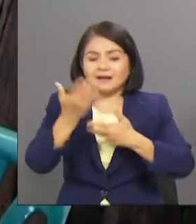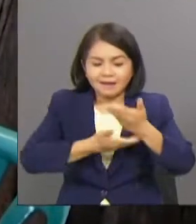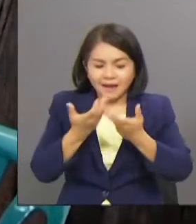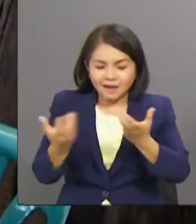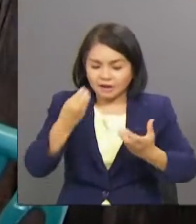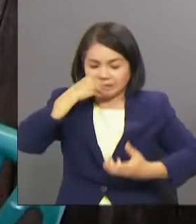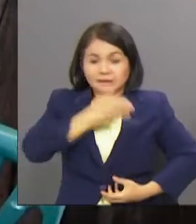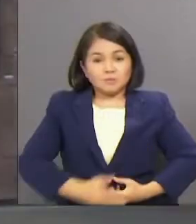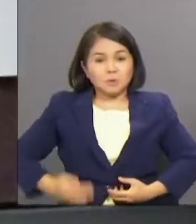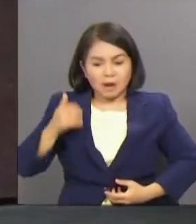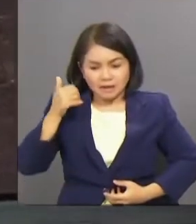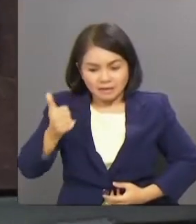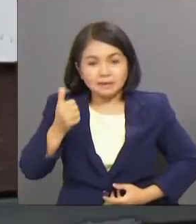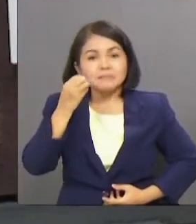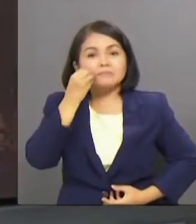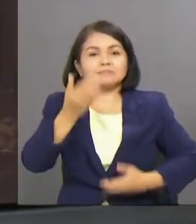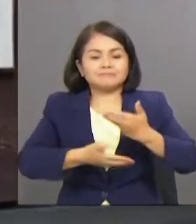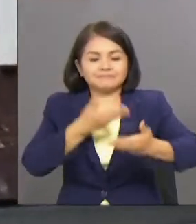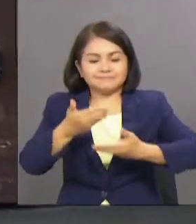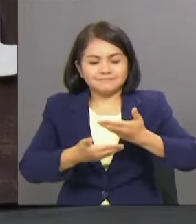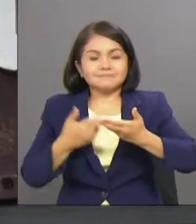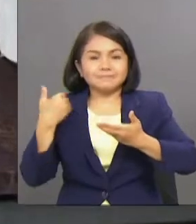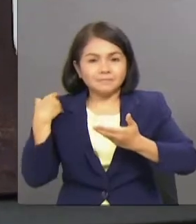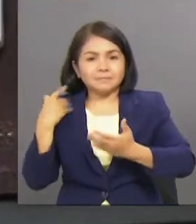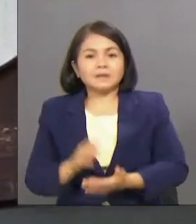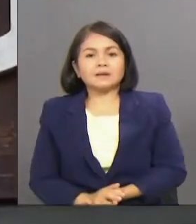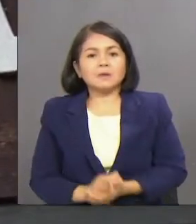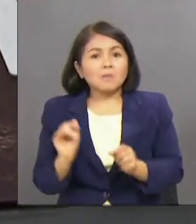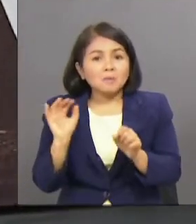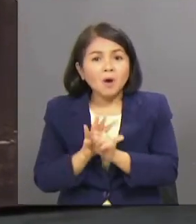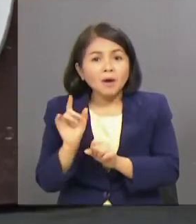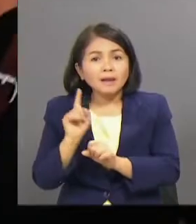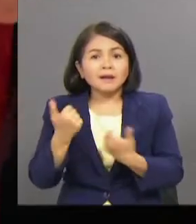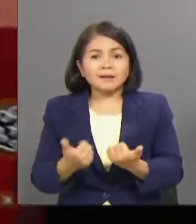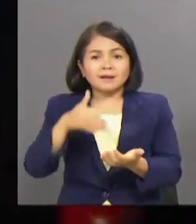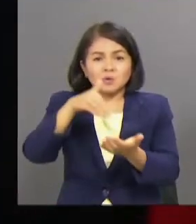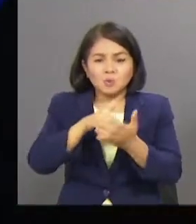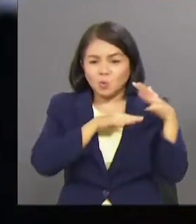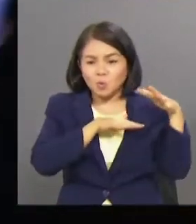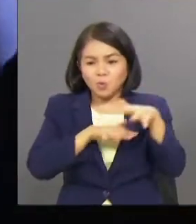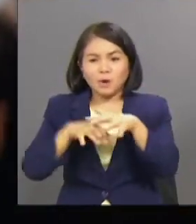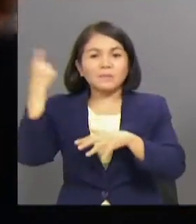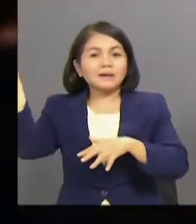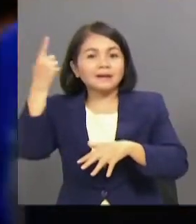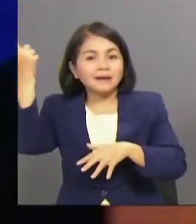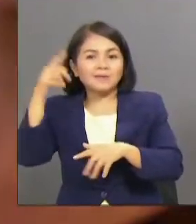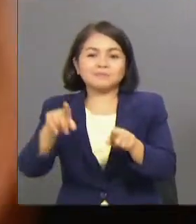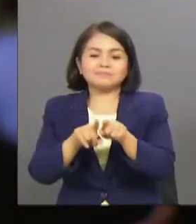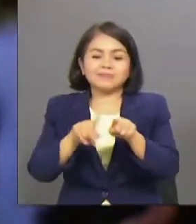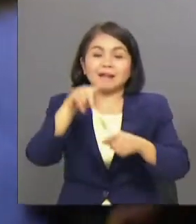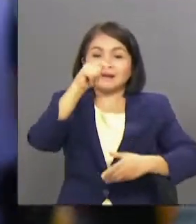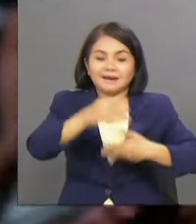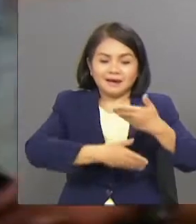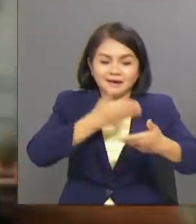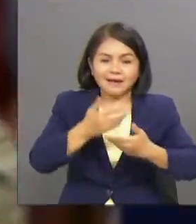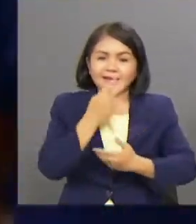าสิ่งของในบ้านมาแปร ไม่เพียงแต่เป็นย่านธุรกิจที่รองรับนักท่องเที่ยวกาดกองเก่ายังส